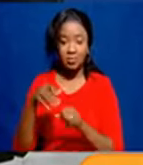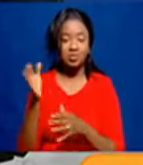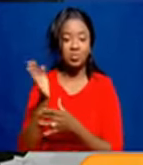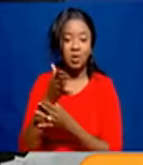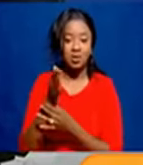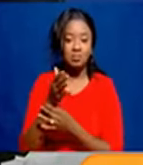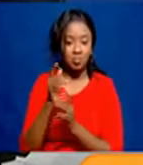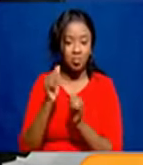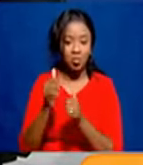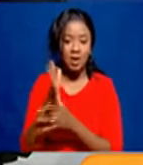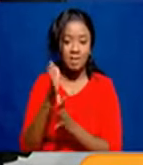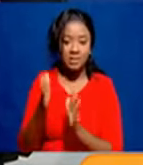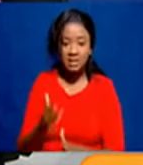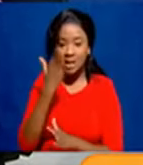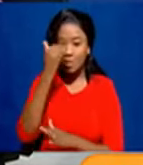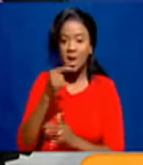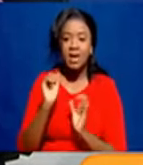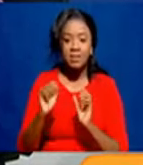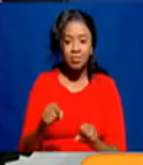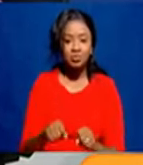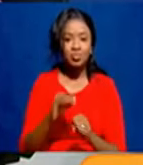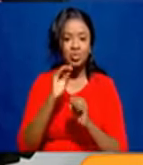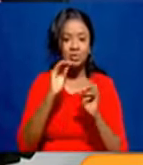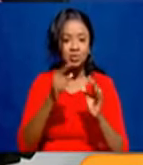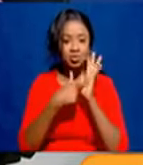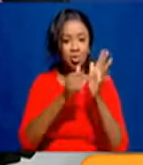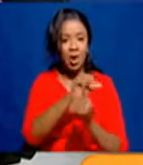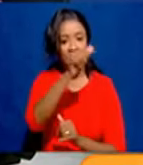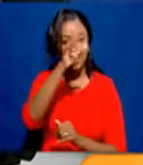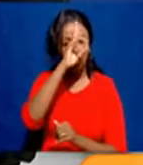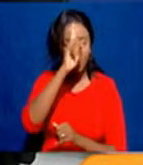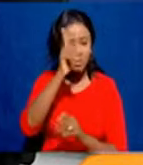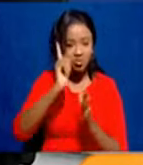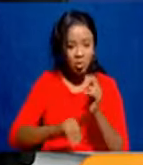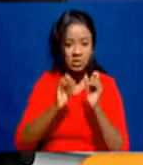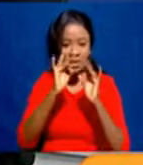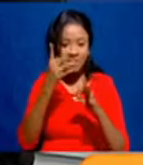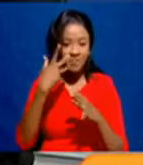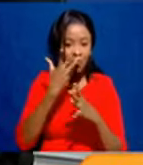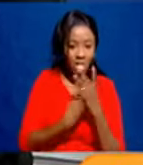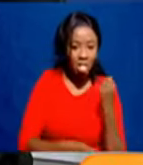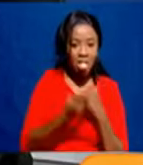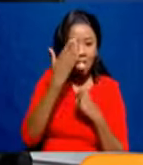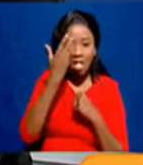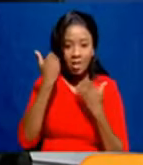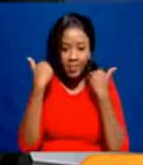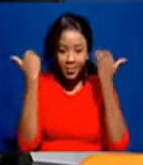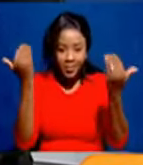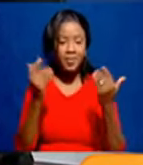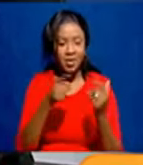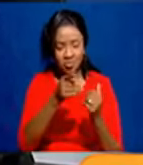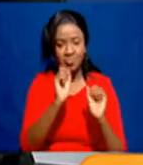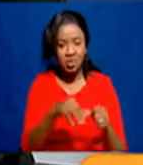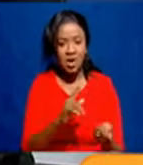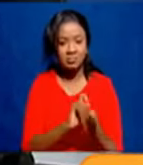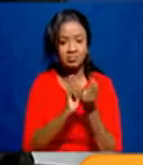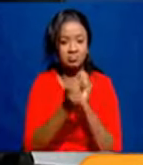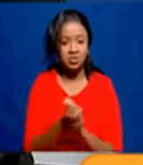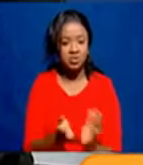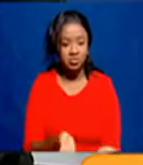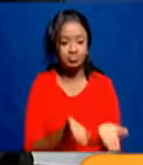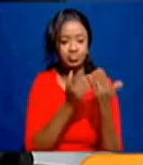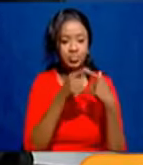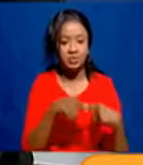wengine ambao wanajikuta katika kutekeleza majukumu katika mazingira magumu, basi akawa mfano wa kuweza kutoa ushauri na